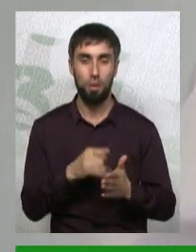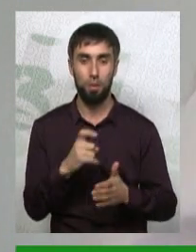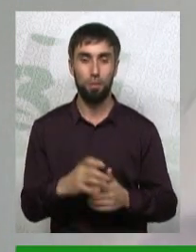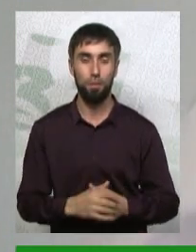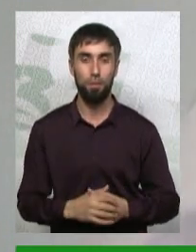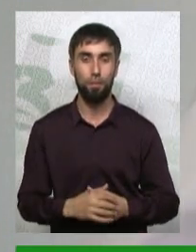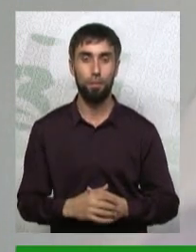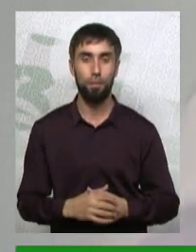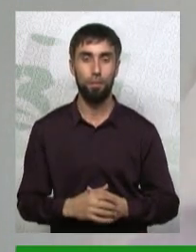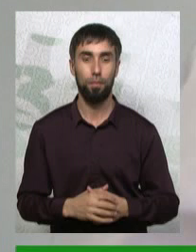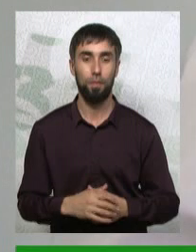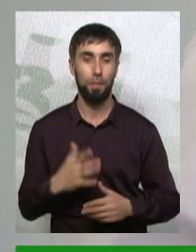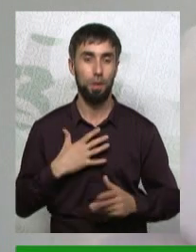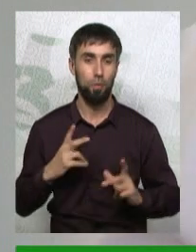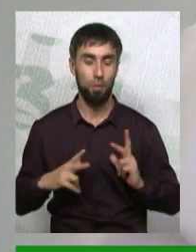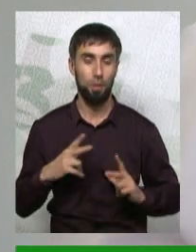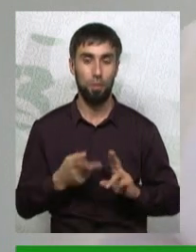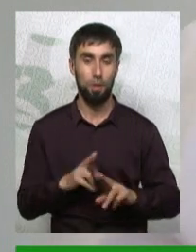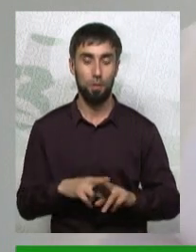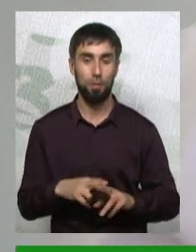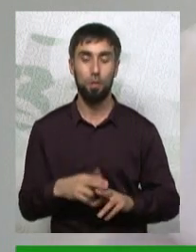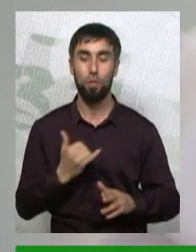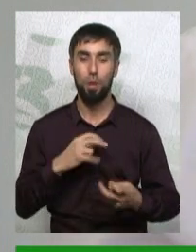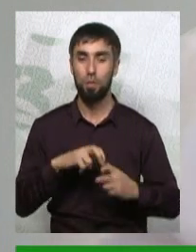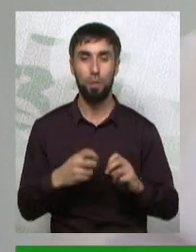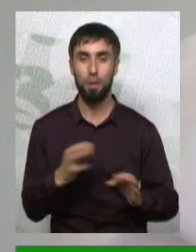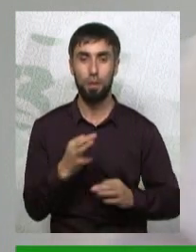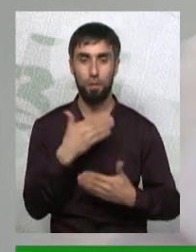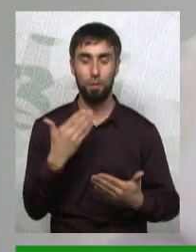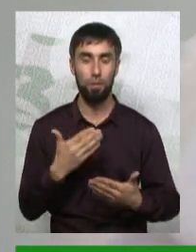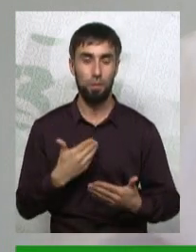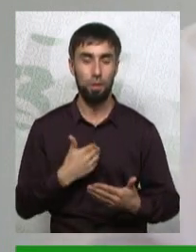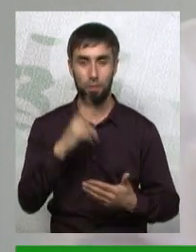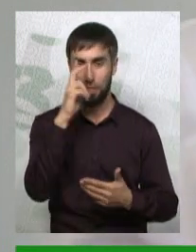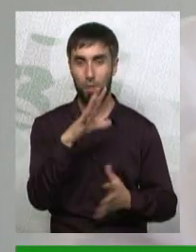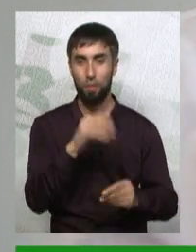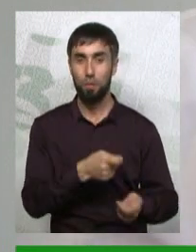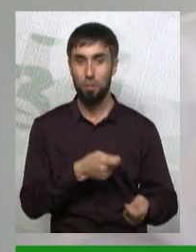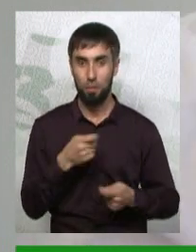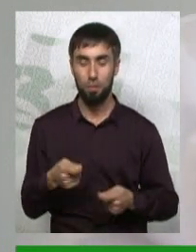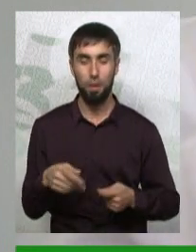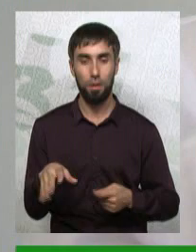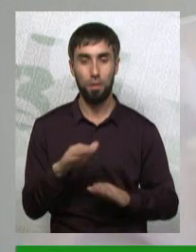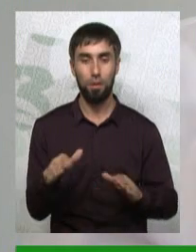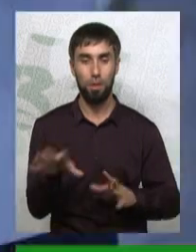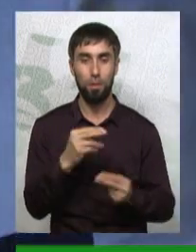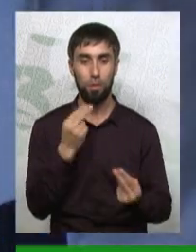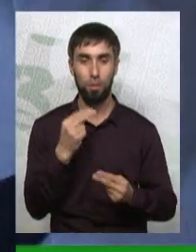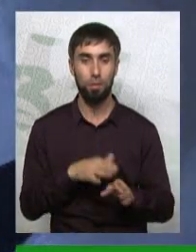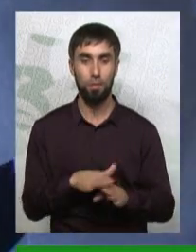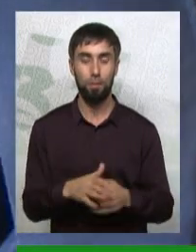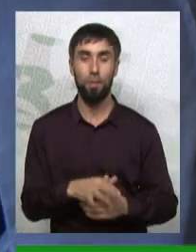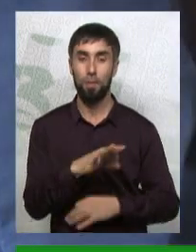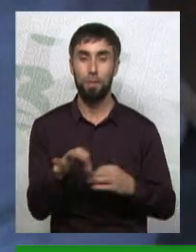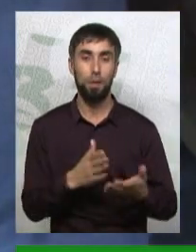тха учителыш. Ци дохан ци тха проблем ю шхам да, ци тхун адлас хайен хама, ци бирш даю тхун.